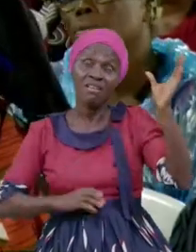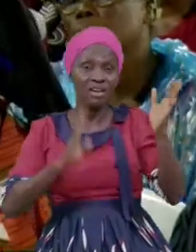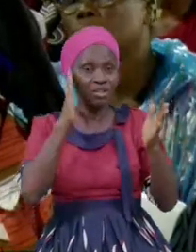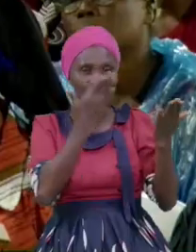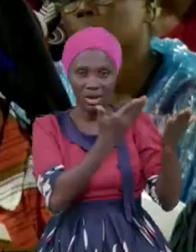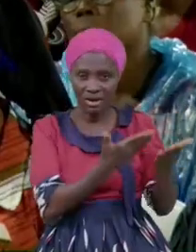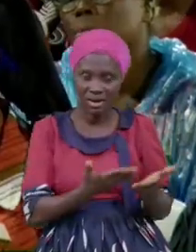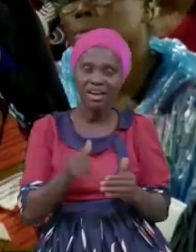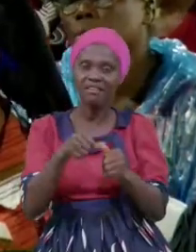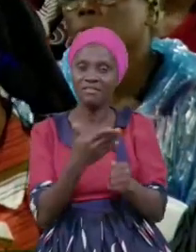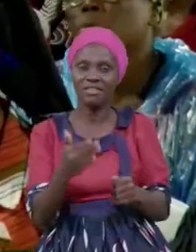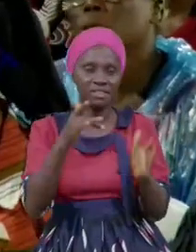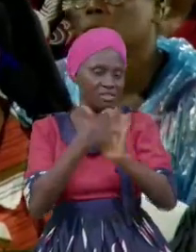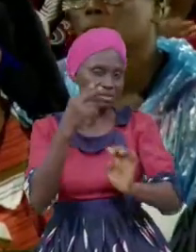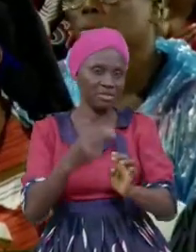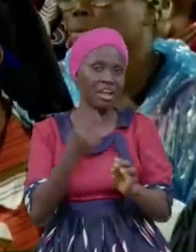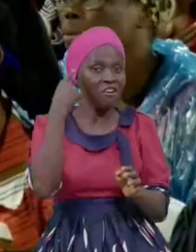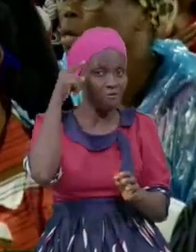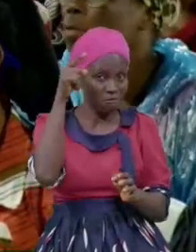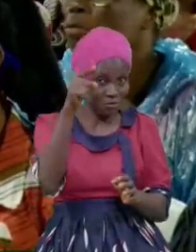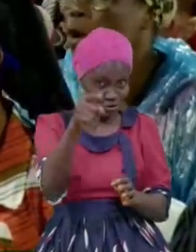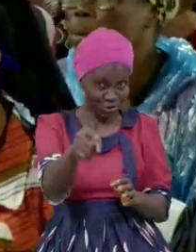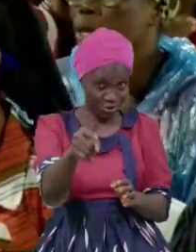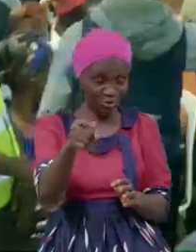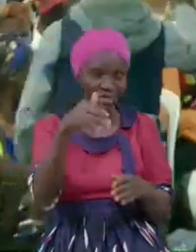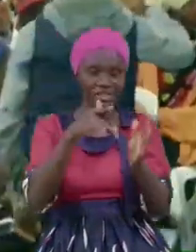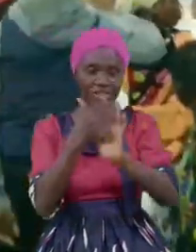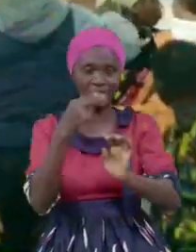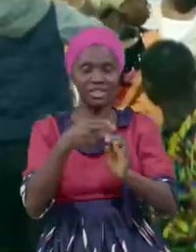vous. Pour vous. Pour vous.